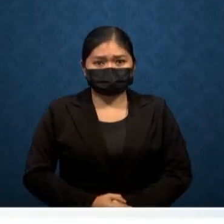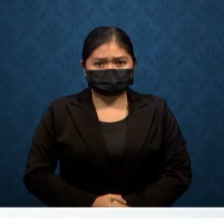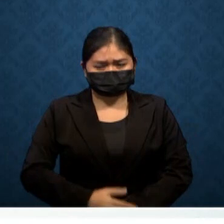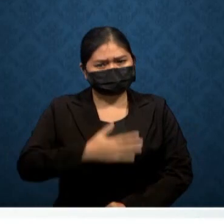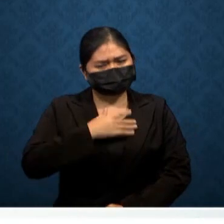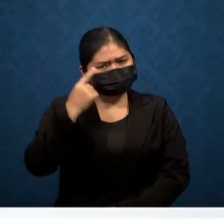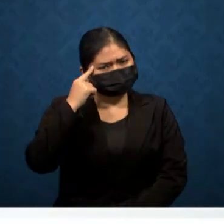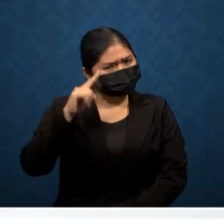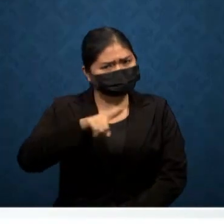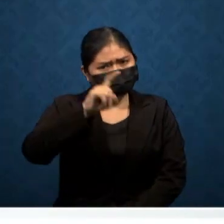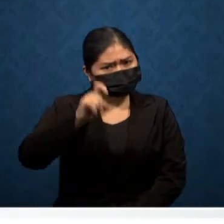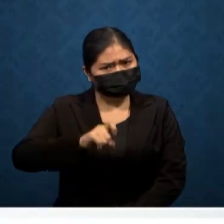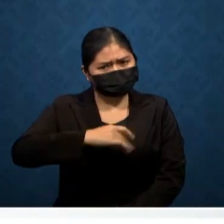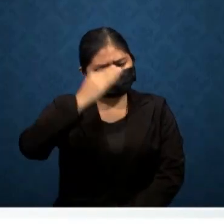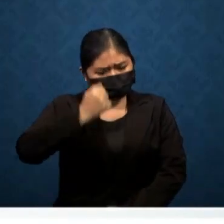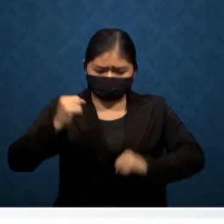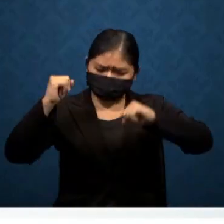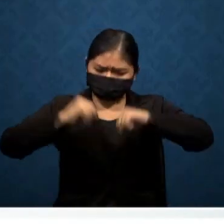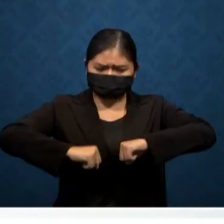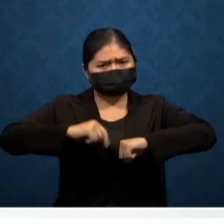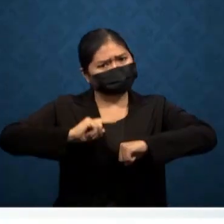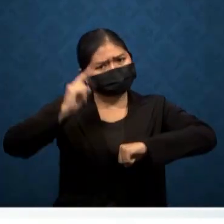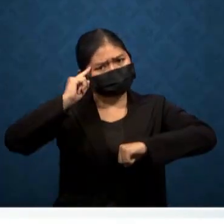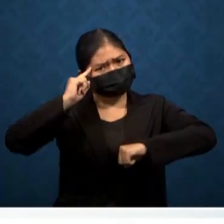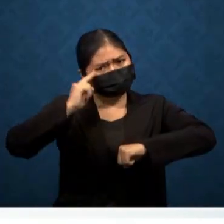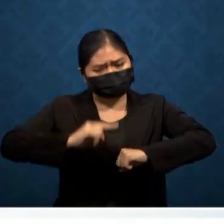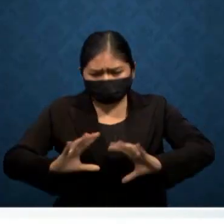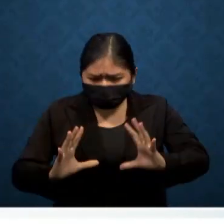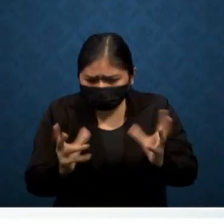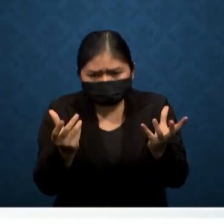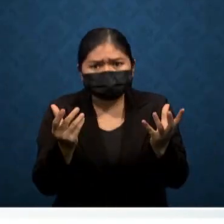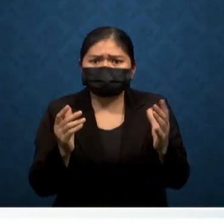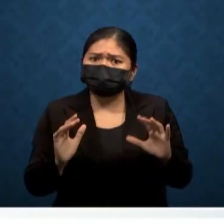ผมก็สงสัย้มะติทำไมไม่หายไปหมดเลย